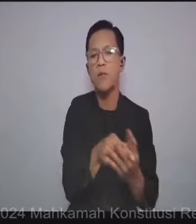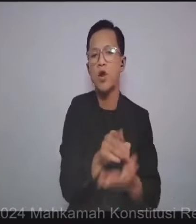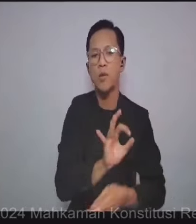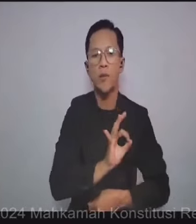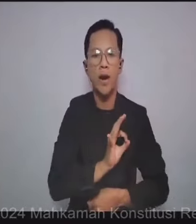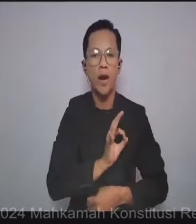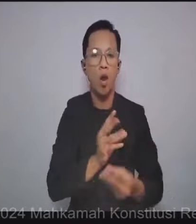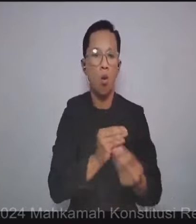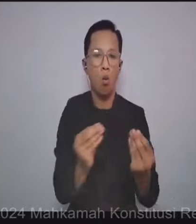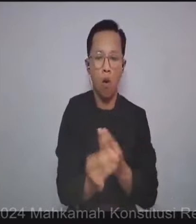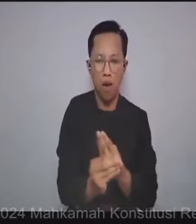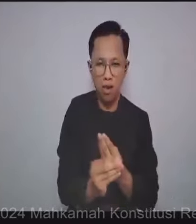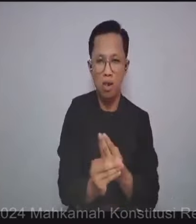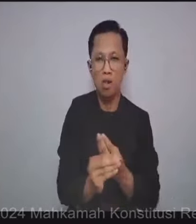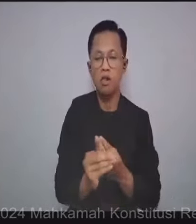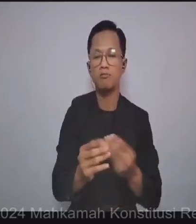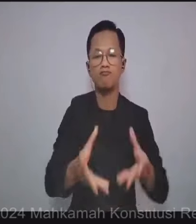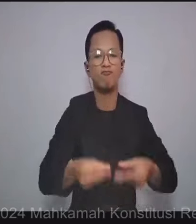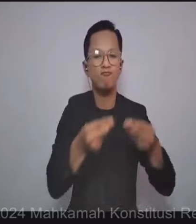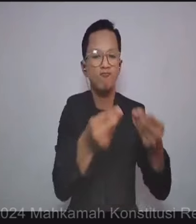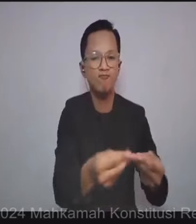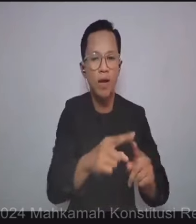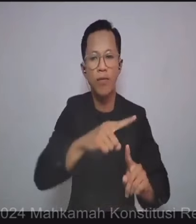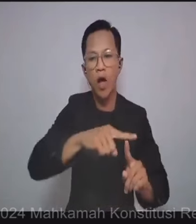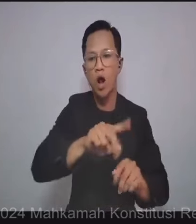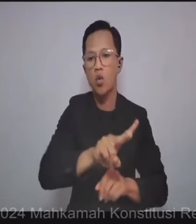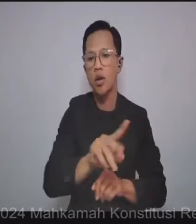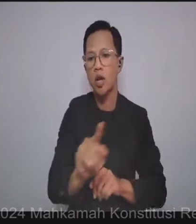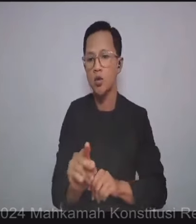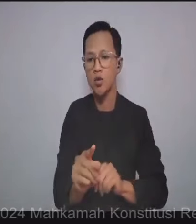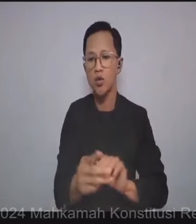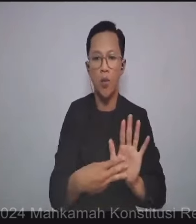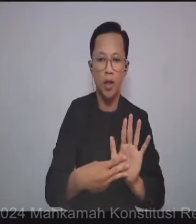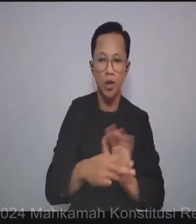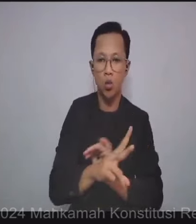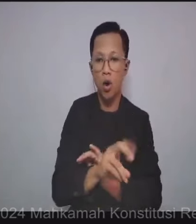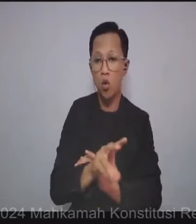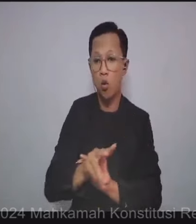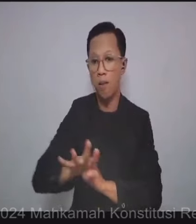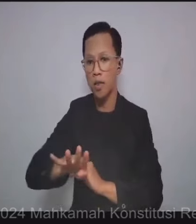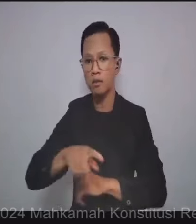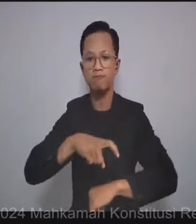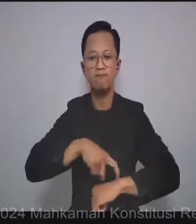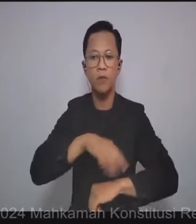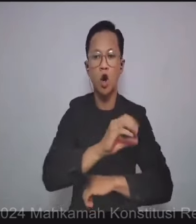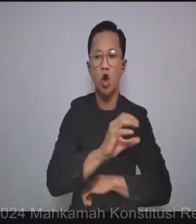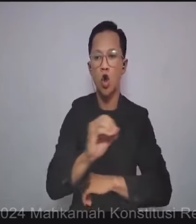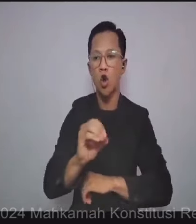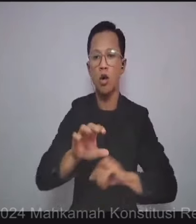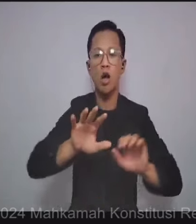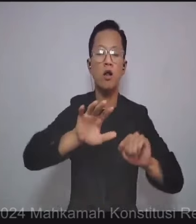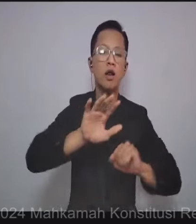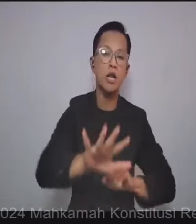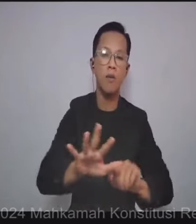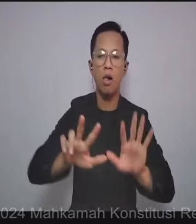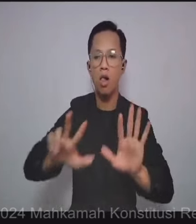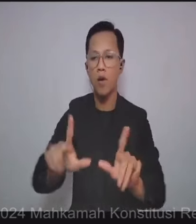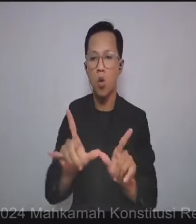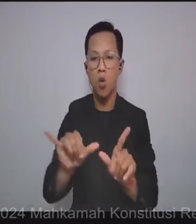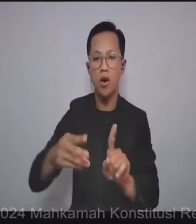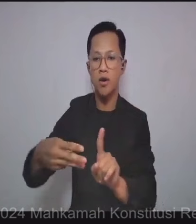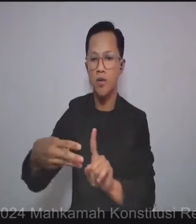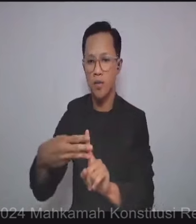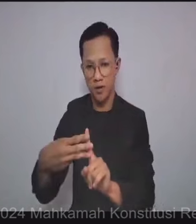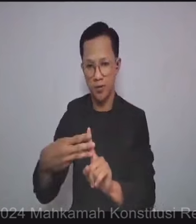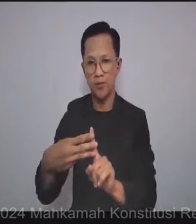mahkamah pada tanggal 21 Maret 2024 pukul 0058 WIB berdasarkan akta